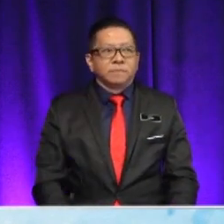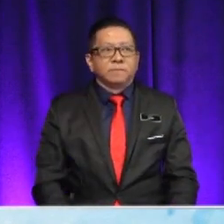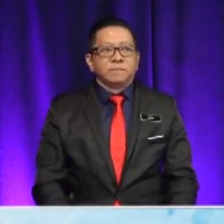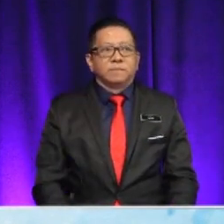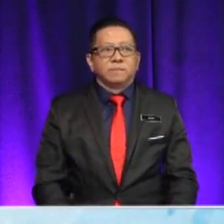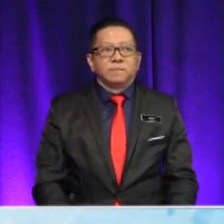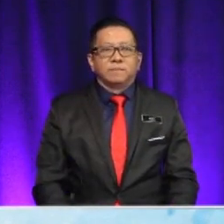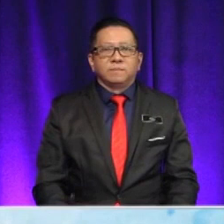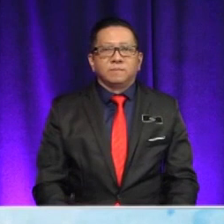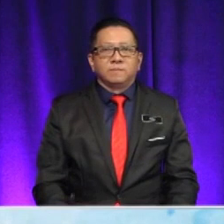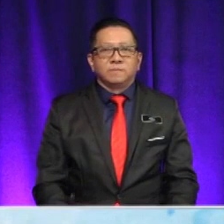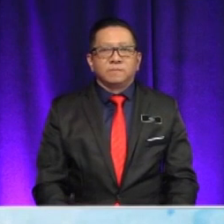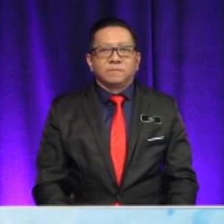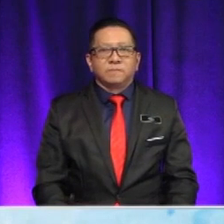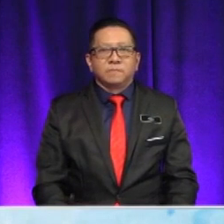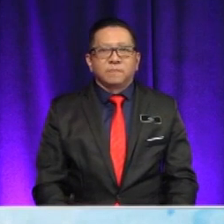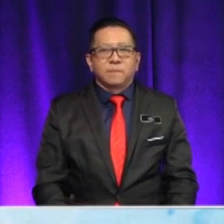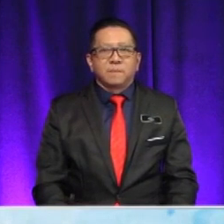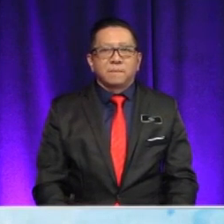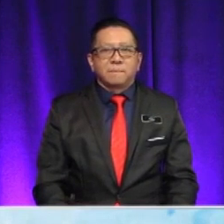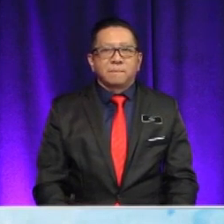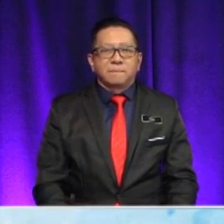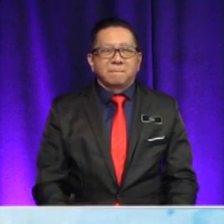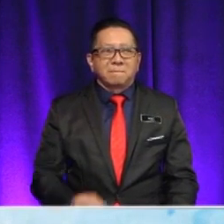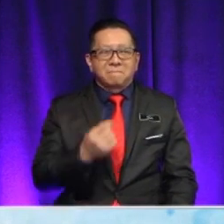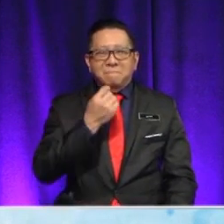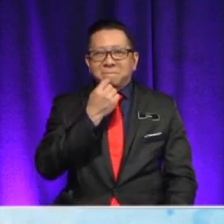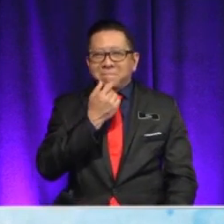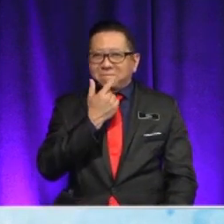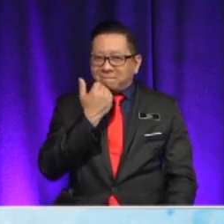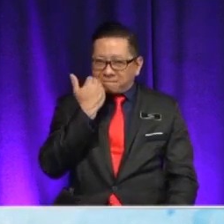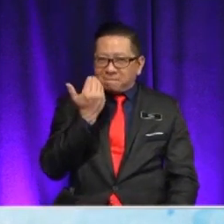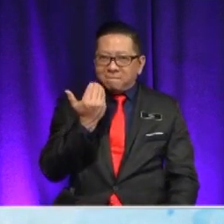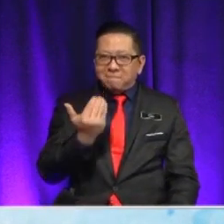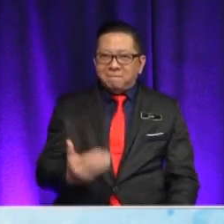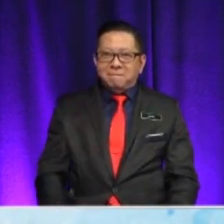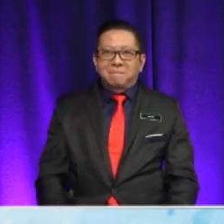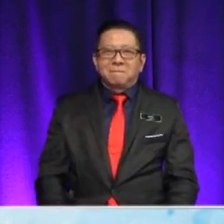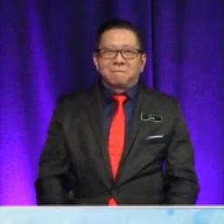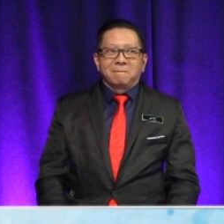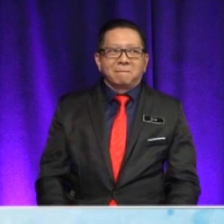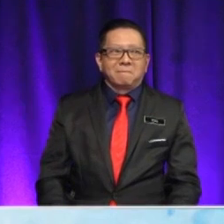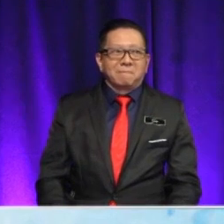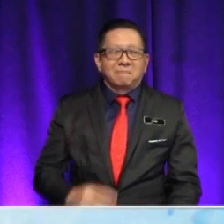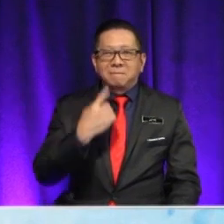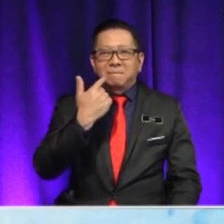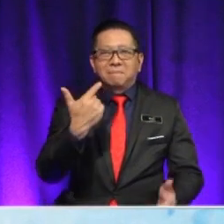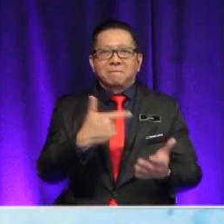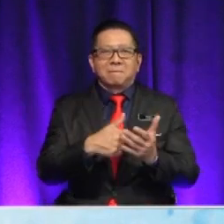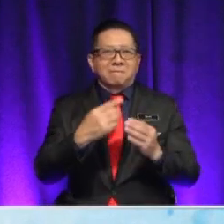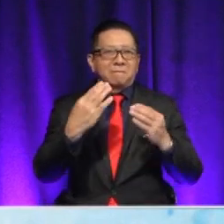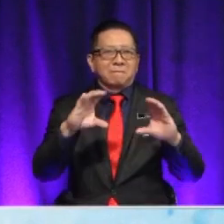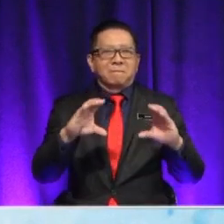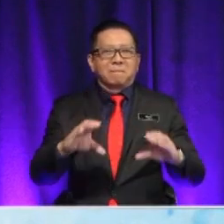Silakan, Fakrullah. Okey. Senyum-senyum malu, cikgu. Okey, siapa lagi nak cuba?